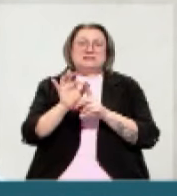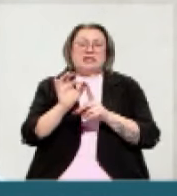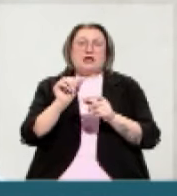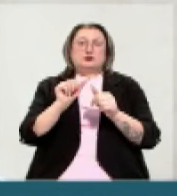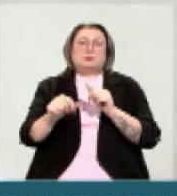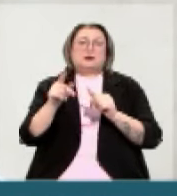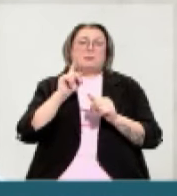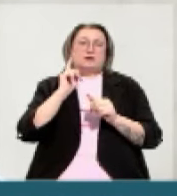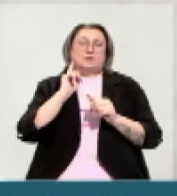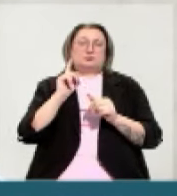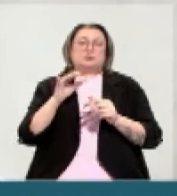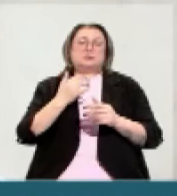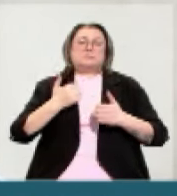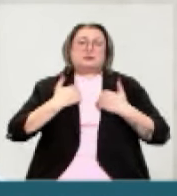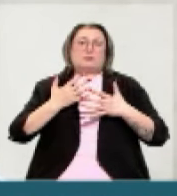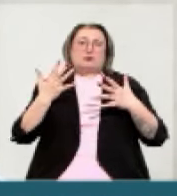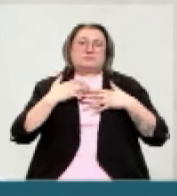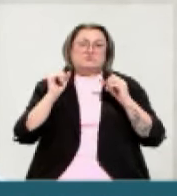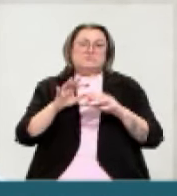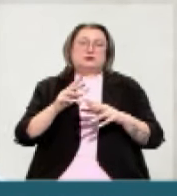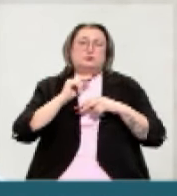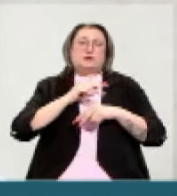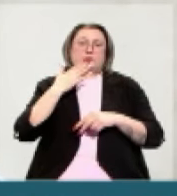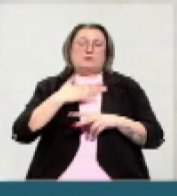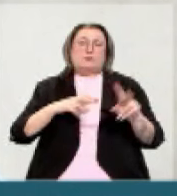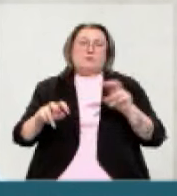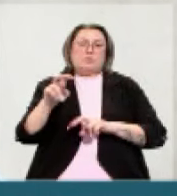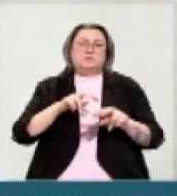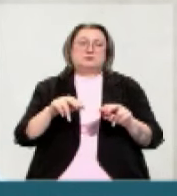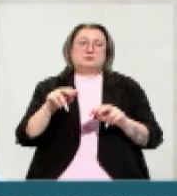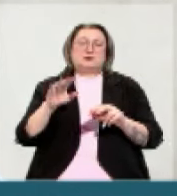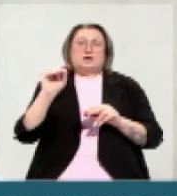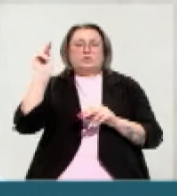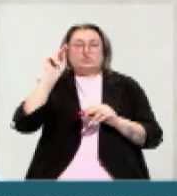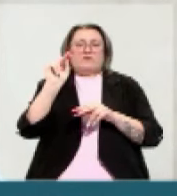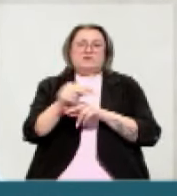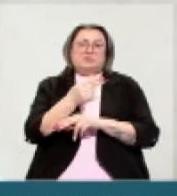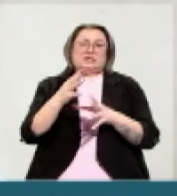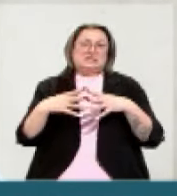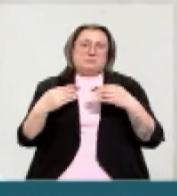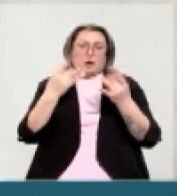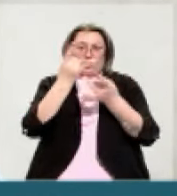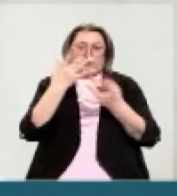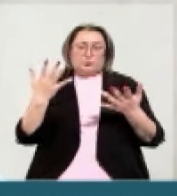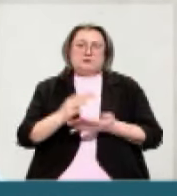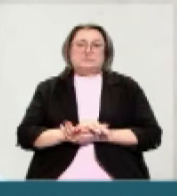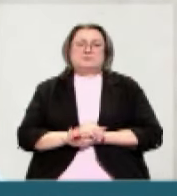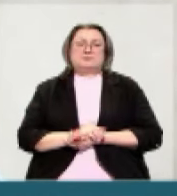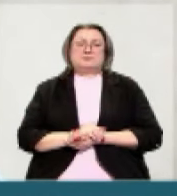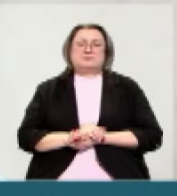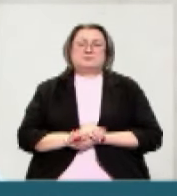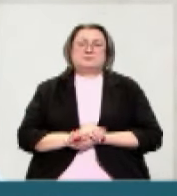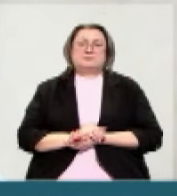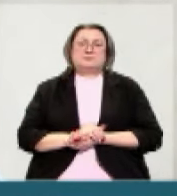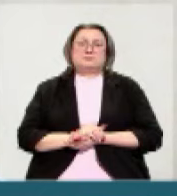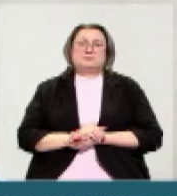еңбекқорлыққа, ізденіске, ілім-білімге бет бұруға, әсіресе отбасы тәрбиесі мен мәдени тәрбиеге барынша күш